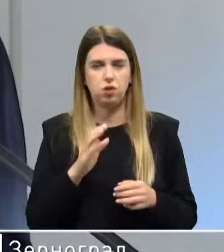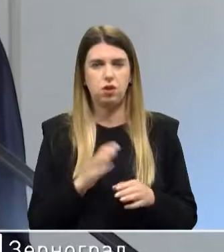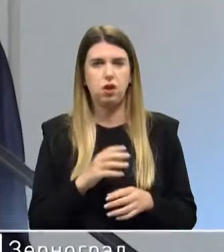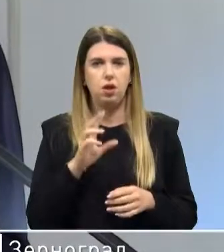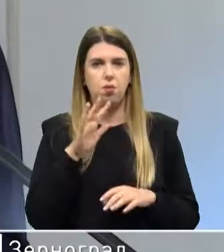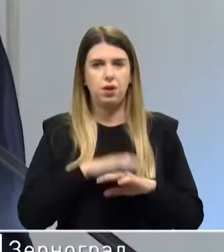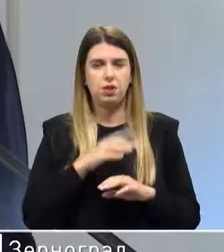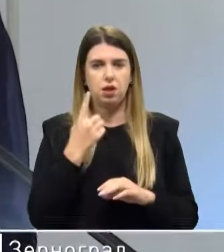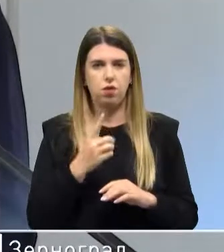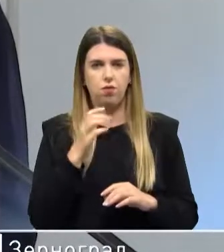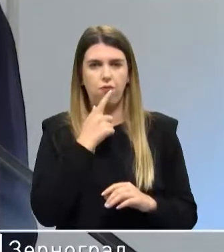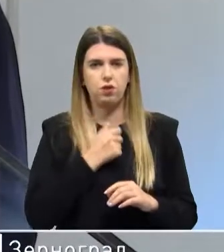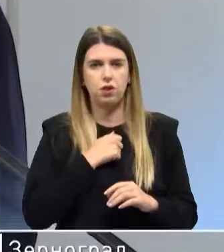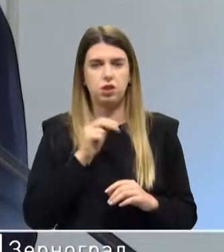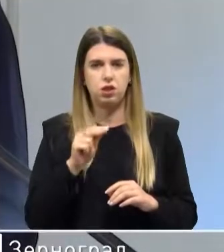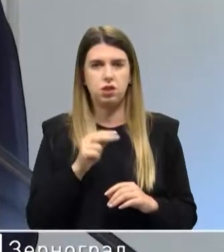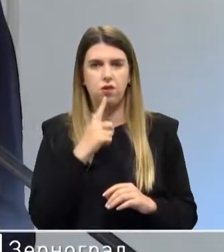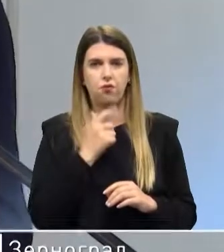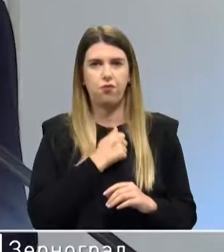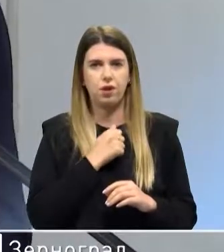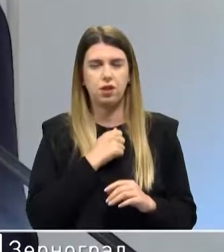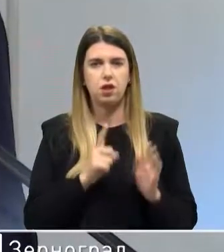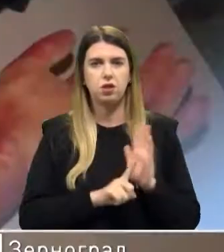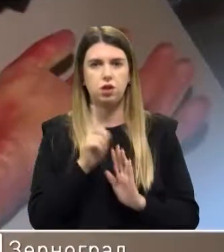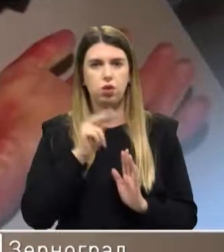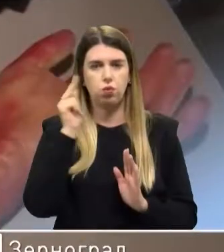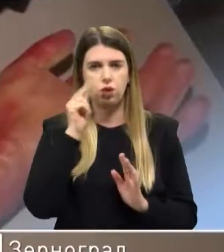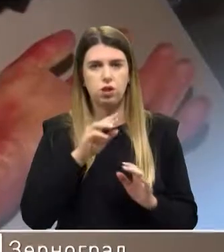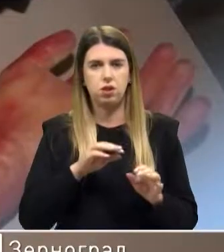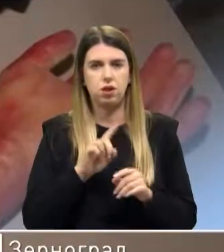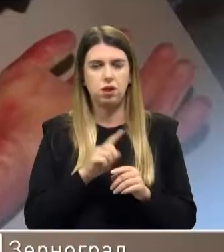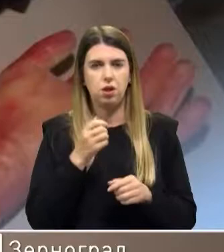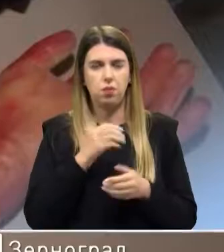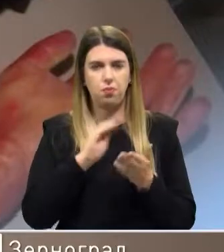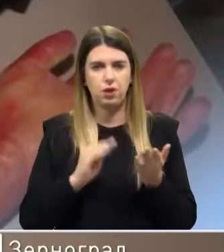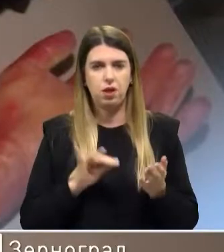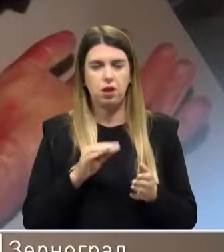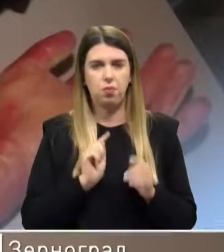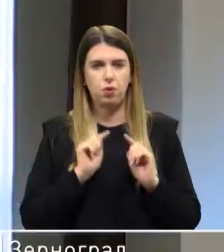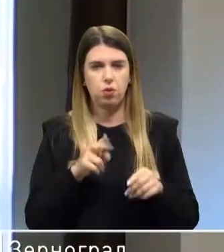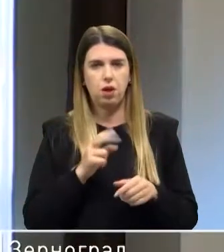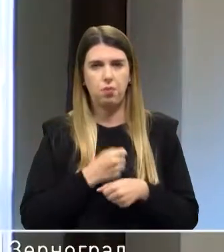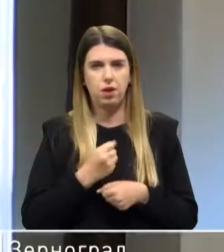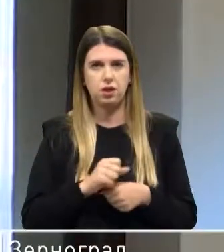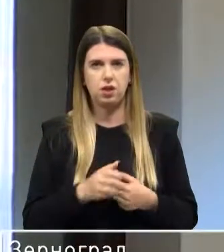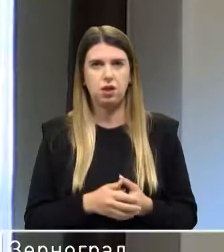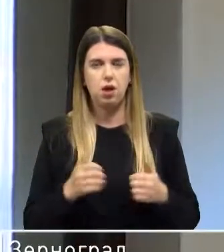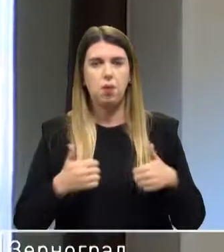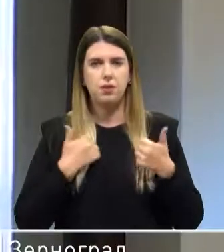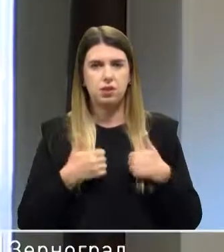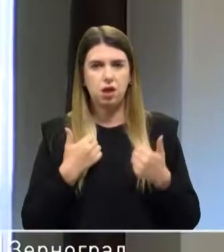На базе одной из воинских частей военнослужащие сначала изучили теорию, а затем приступили к практике.